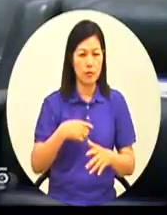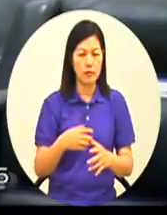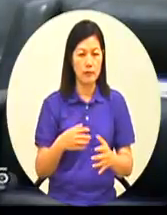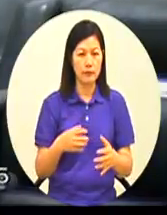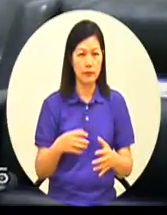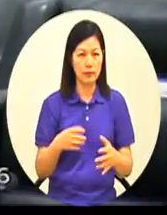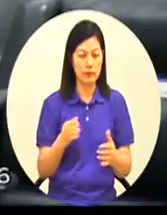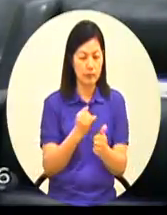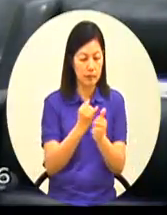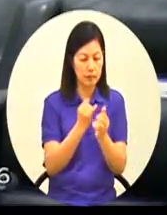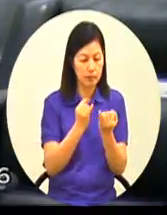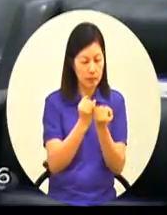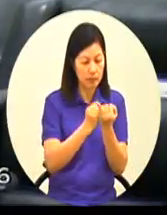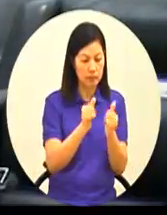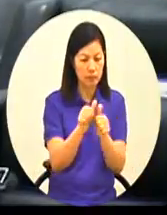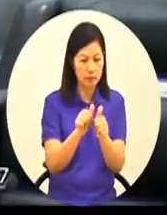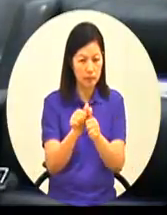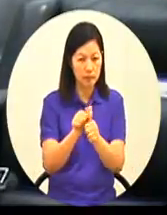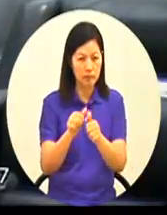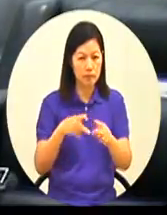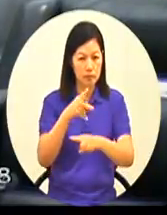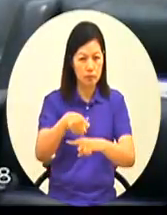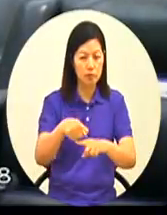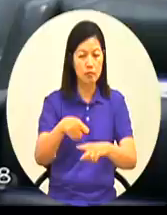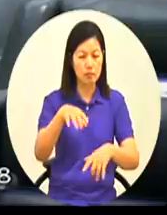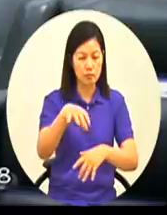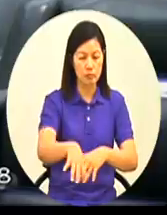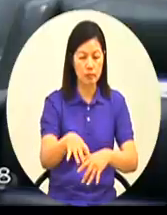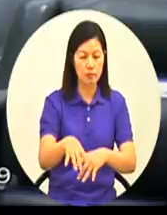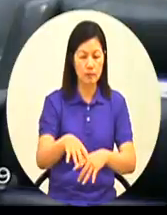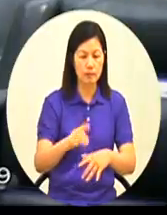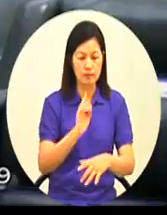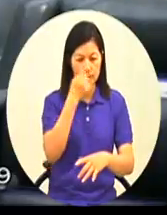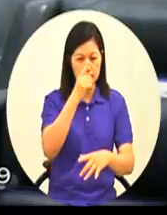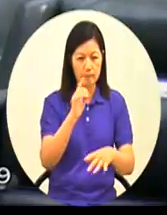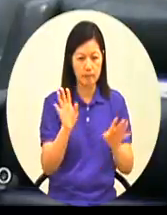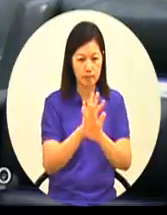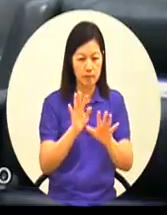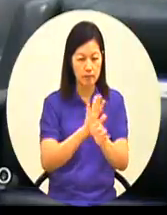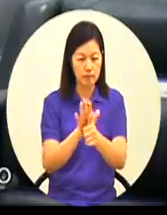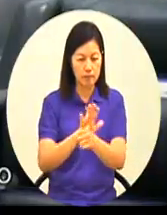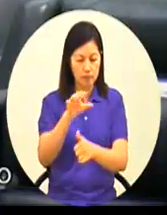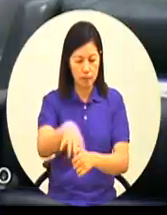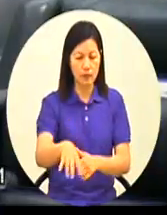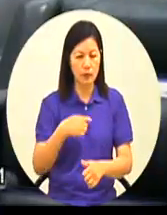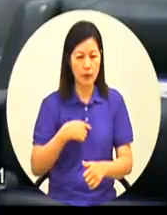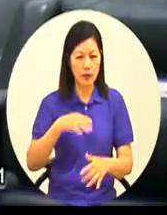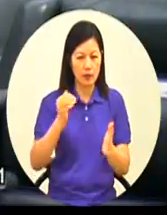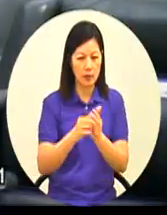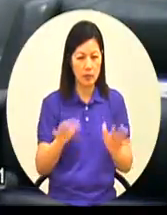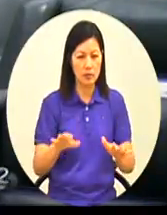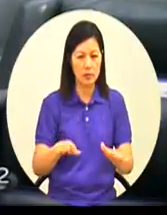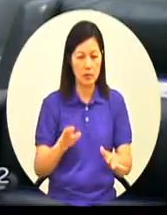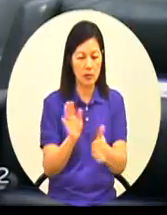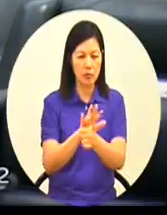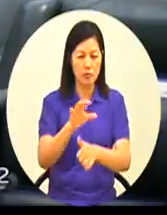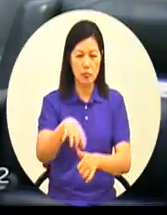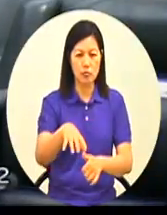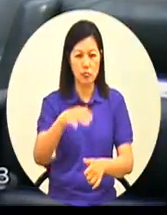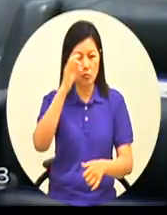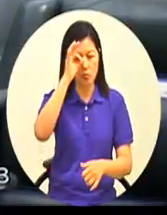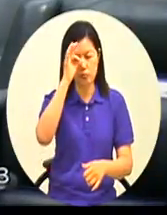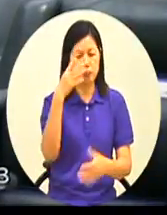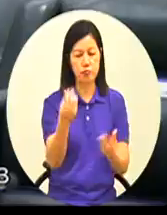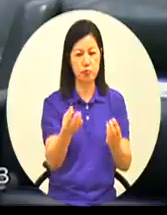志相关政策的一个跨局处的单一的对话窗口，可是到现在我都还没有看到这个窗口。所以目前